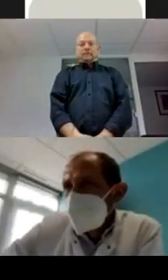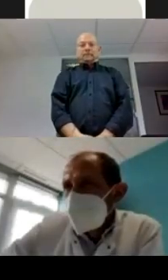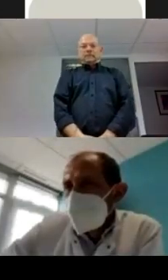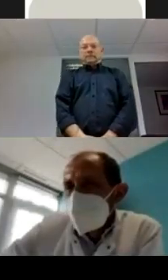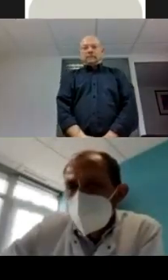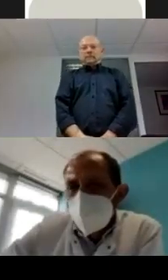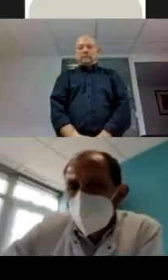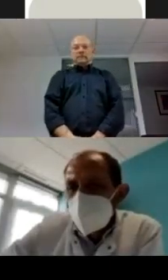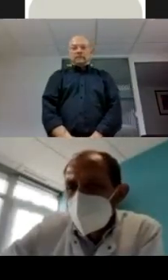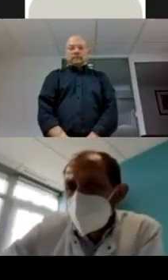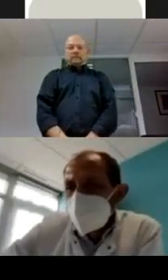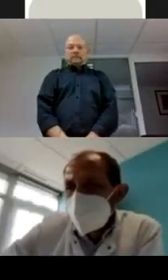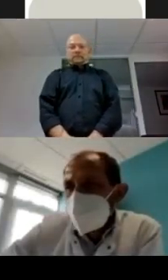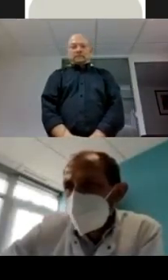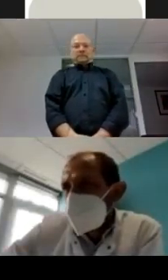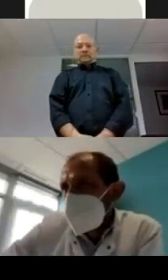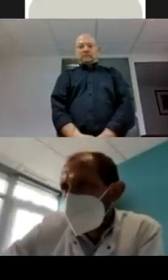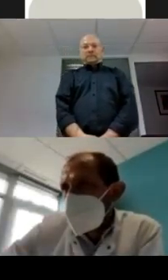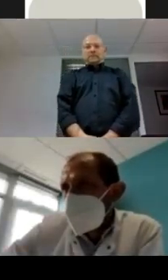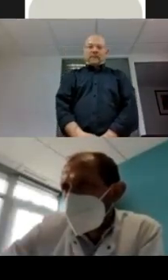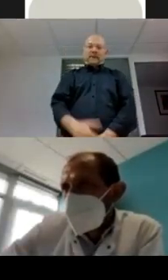Merci.